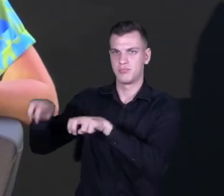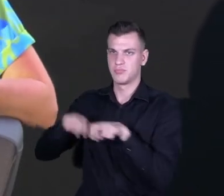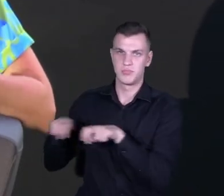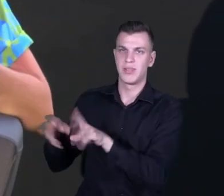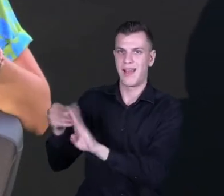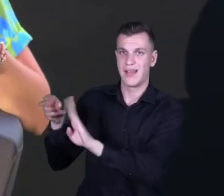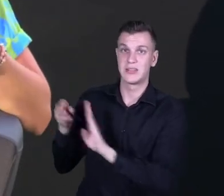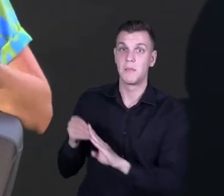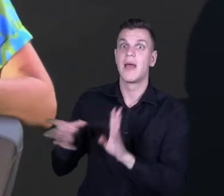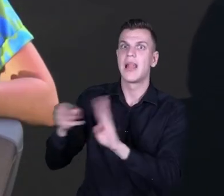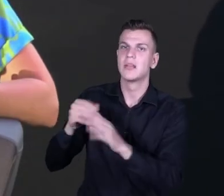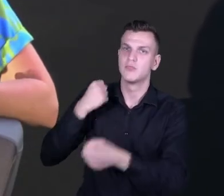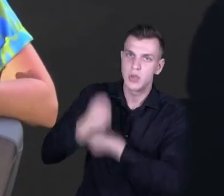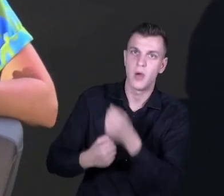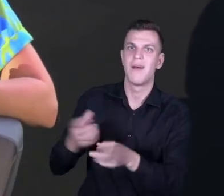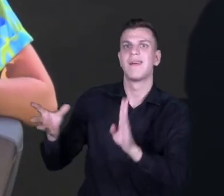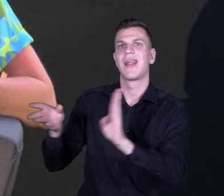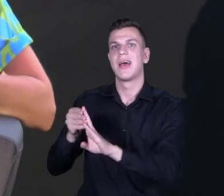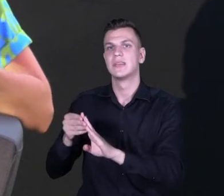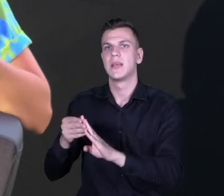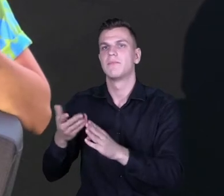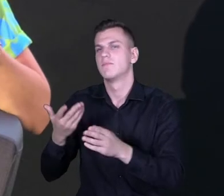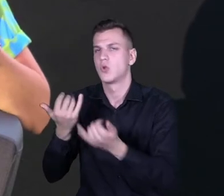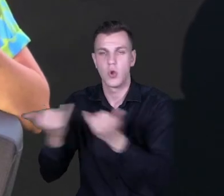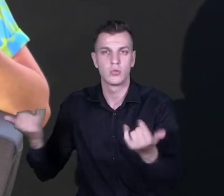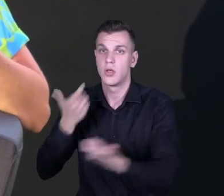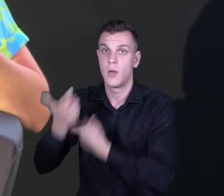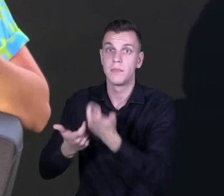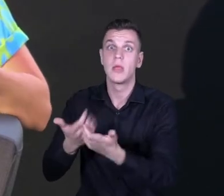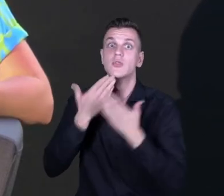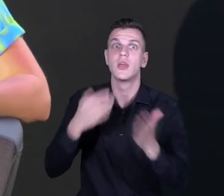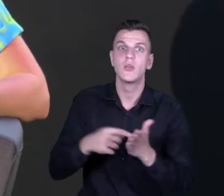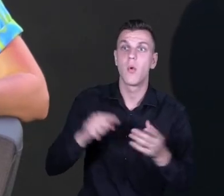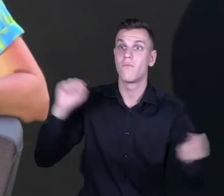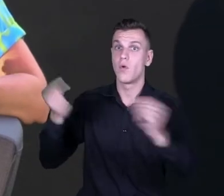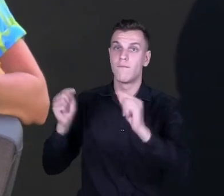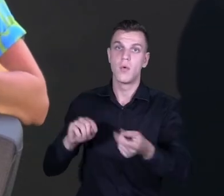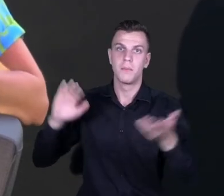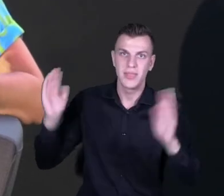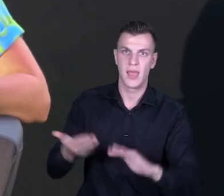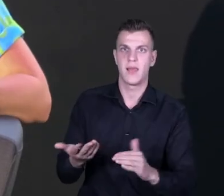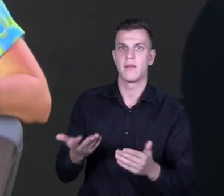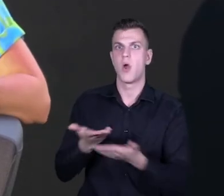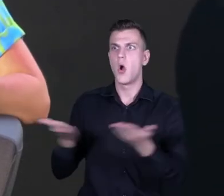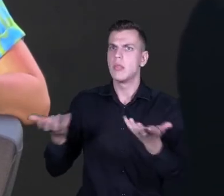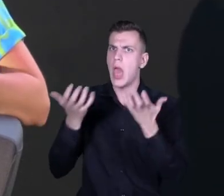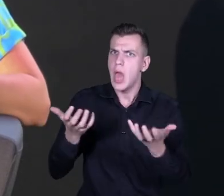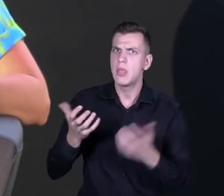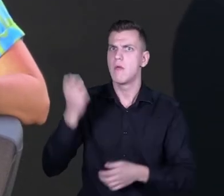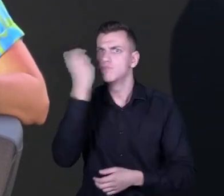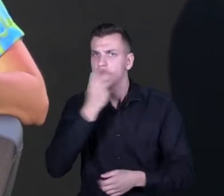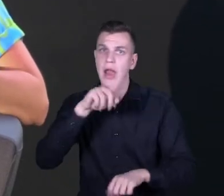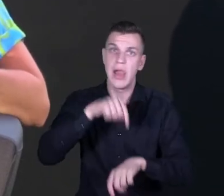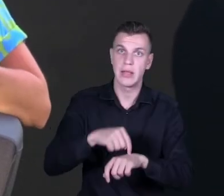wielu działaniach, zminimalizowaliśmy konflikty, spowodowaliśmy, że ta aktywność była dużo większa, stali się uważni na siebie, na